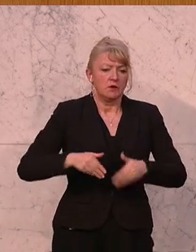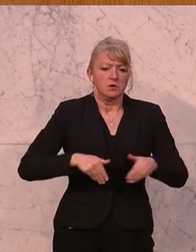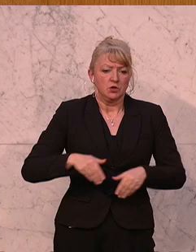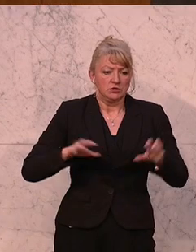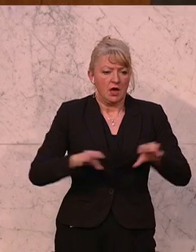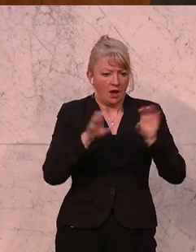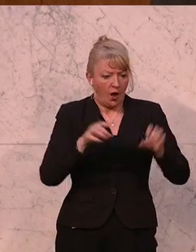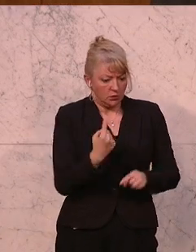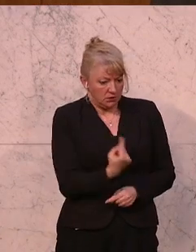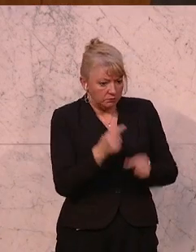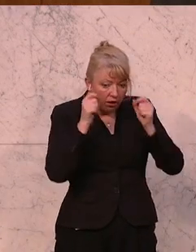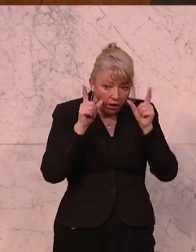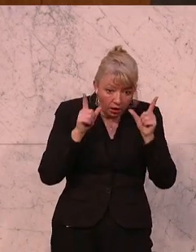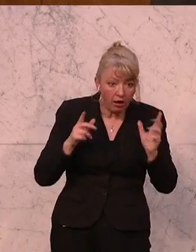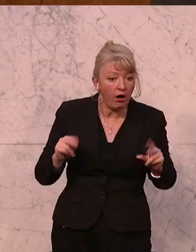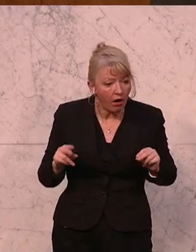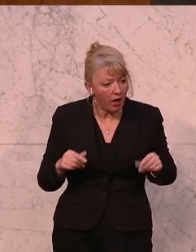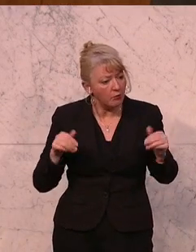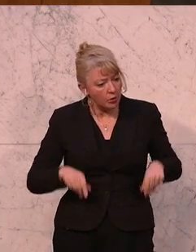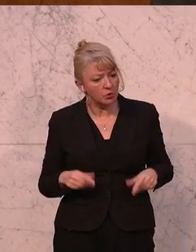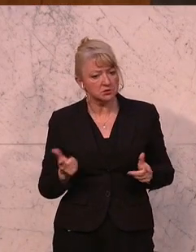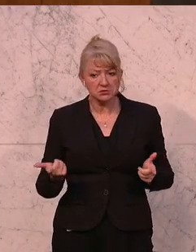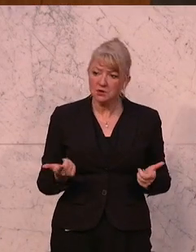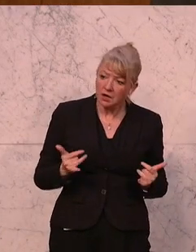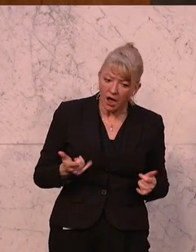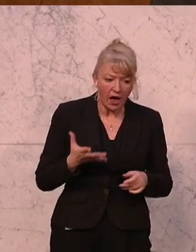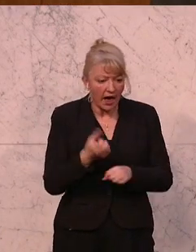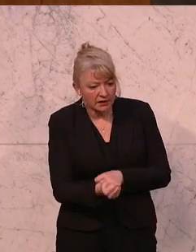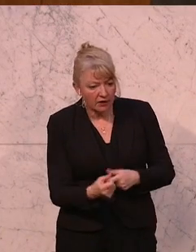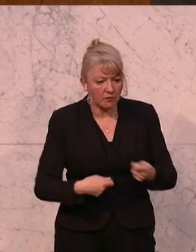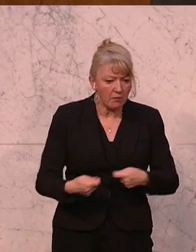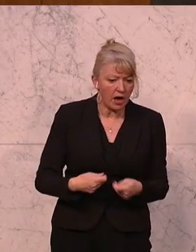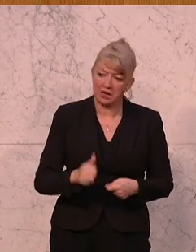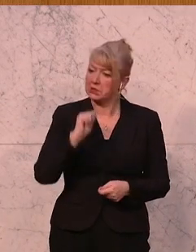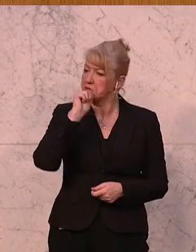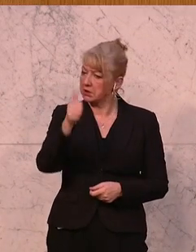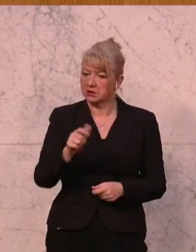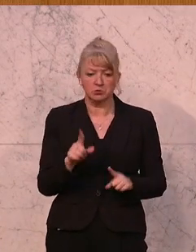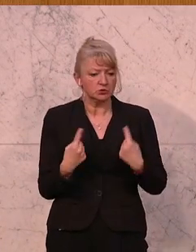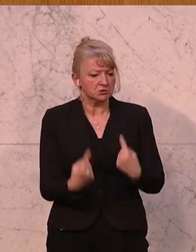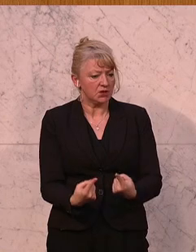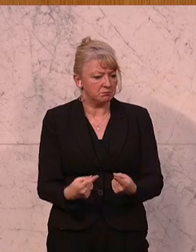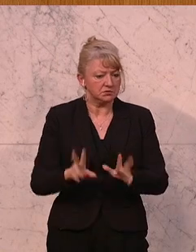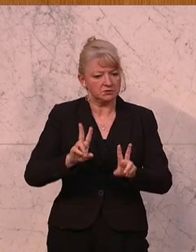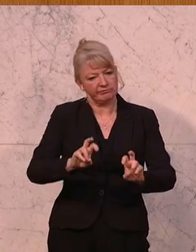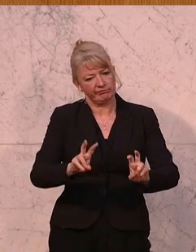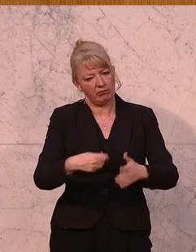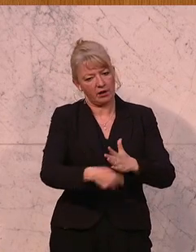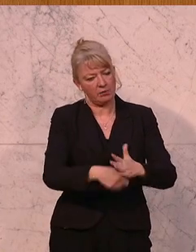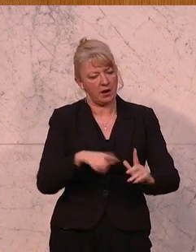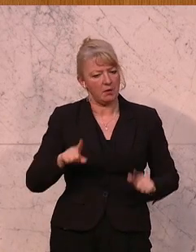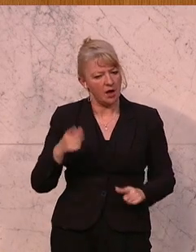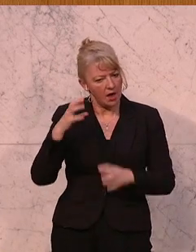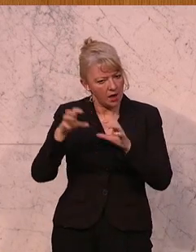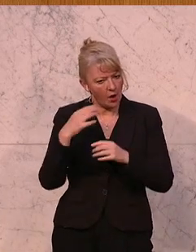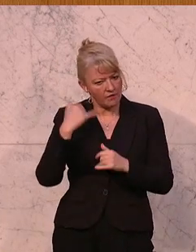munter und da muss man durchgreifen. Das Erste, was er gesagt hat, na, eingreifen in den Markt tun wir nicht. Das wird sich schon selber irgendwie reparieren. Aber er hat eine super Idee